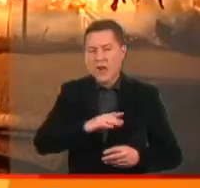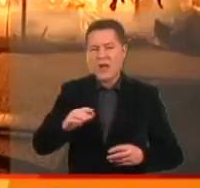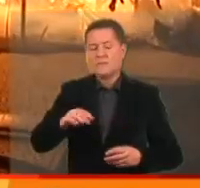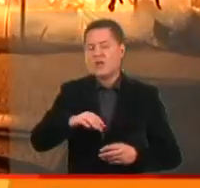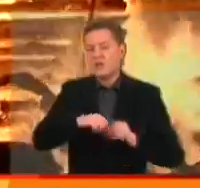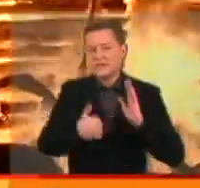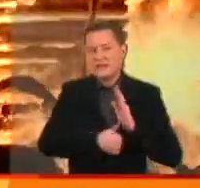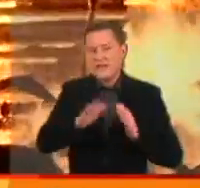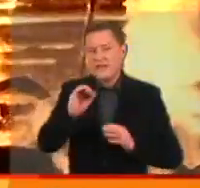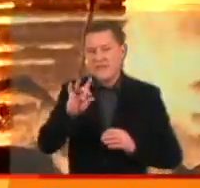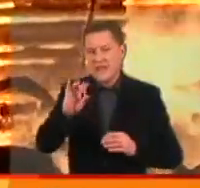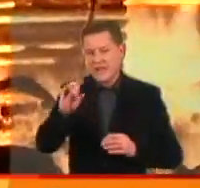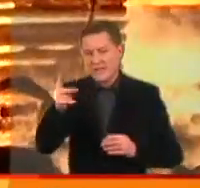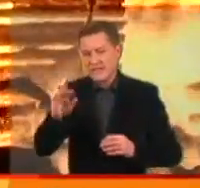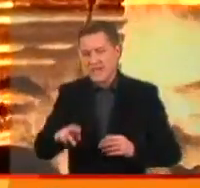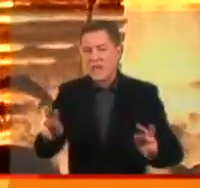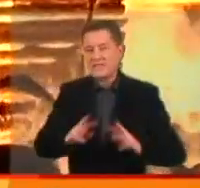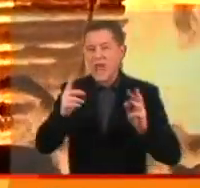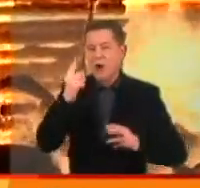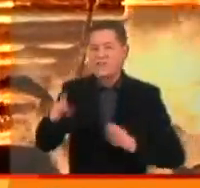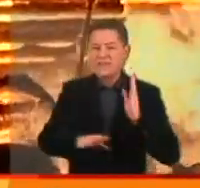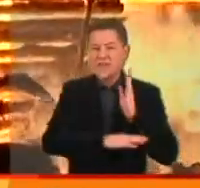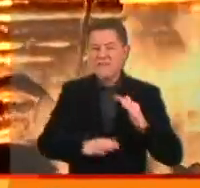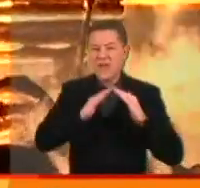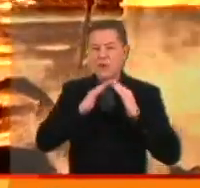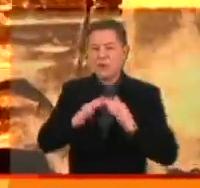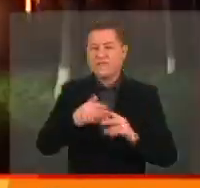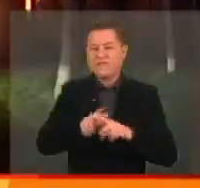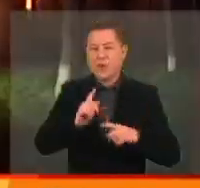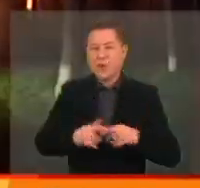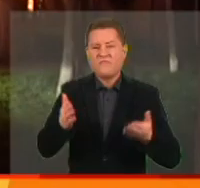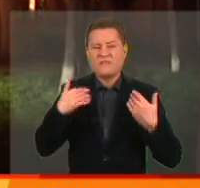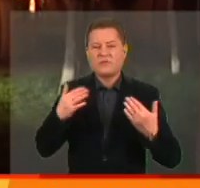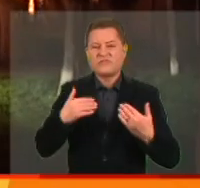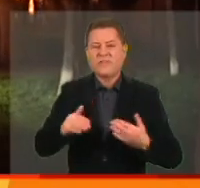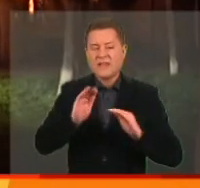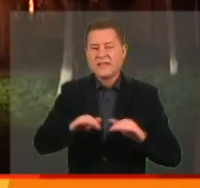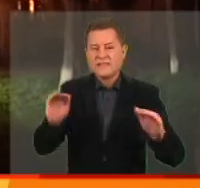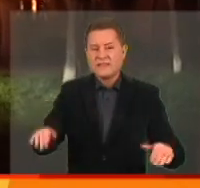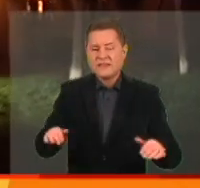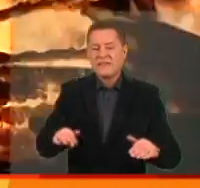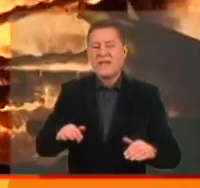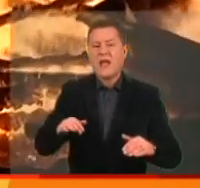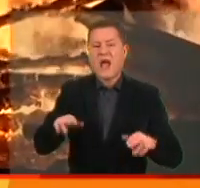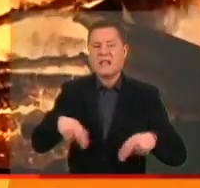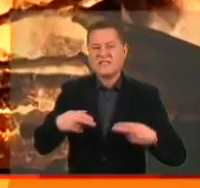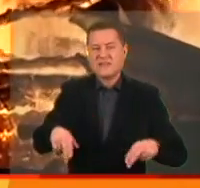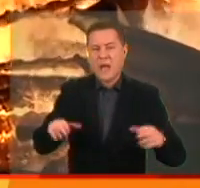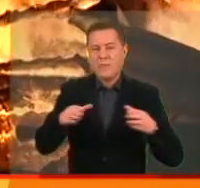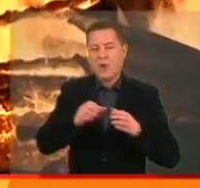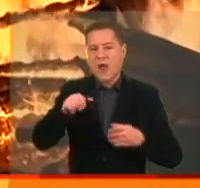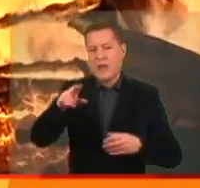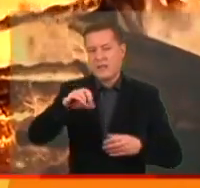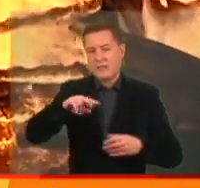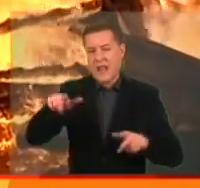ночі 16 вересня. Зайнявся один із дерев'яних корпусів, у якому відпочивали вихованці дитячого ансамблю «Адель».